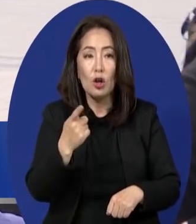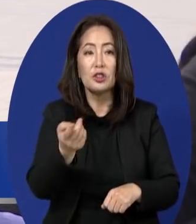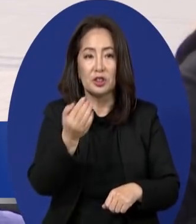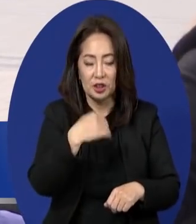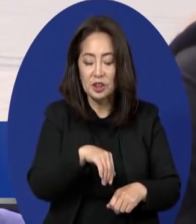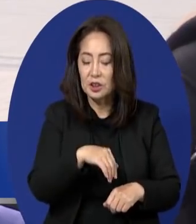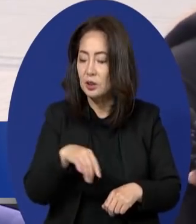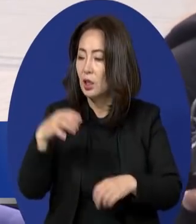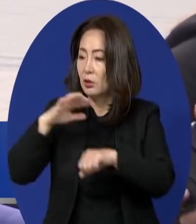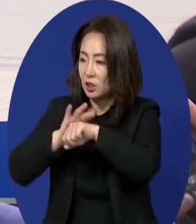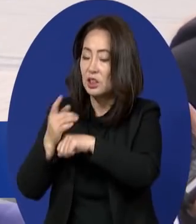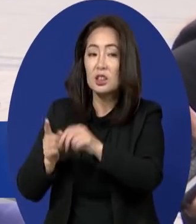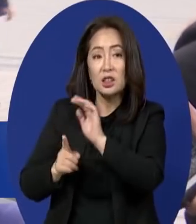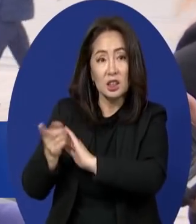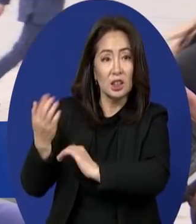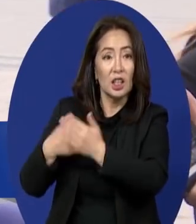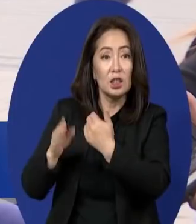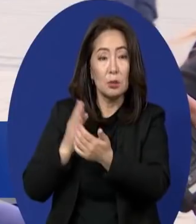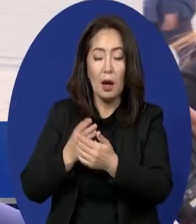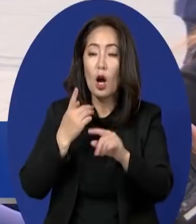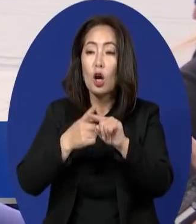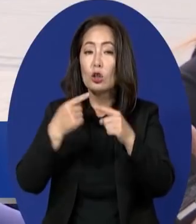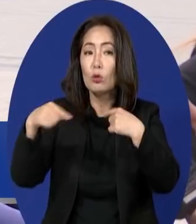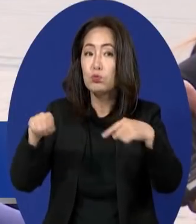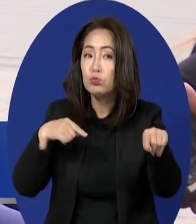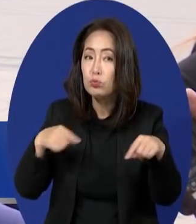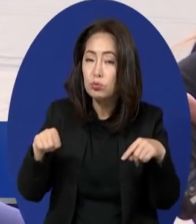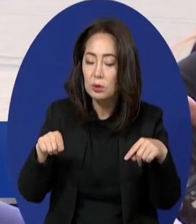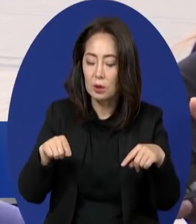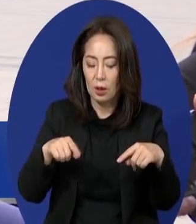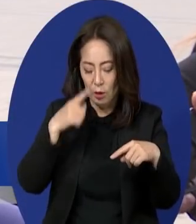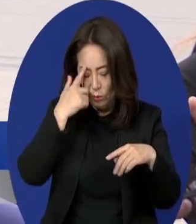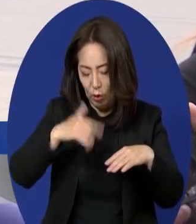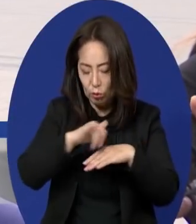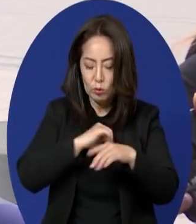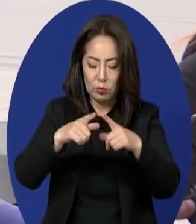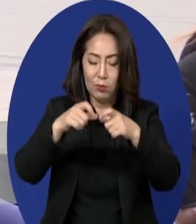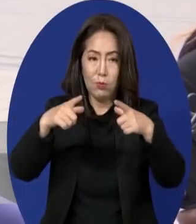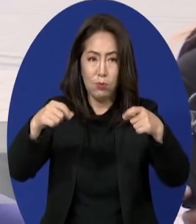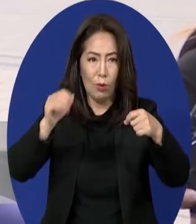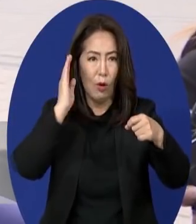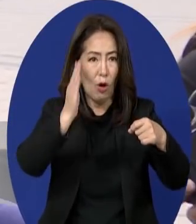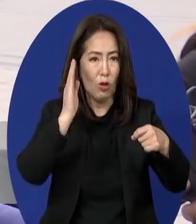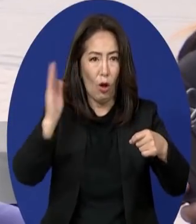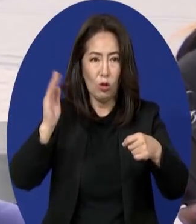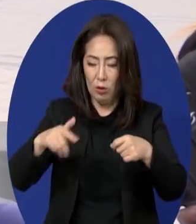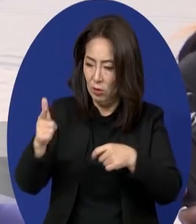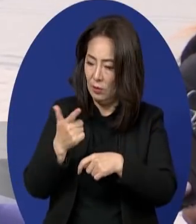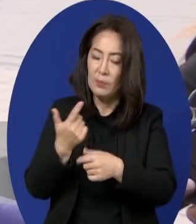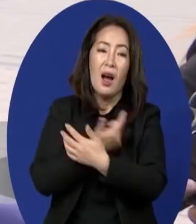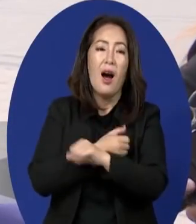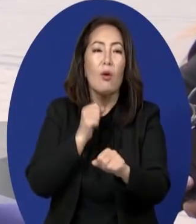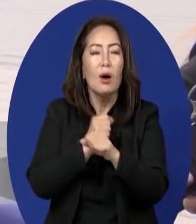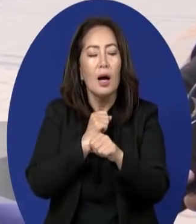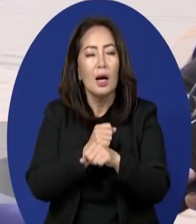нэхнээсээ орж ирсэн. Хамгийн гол нь одоо энэ хөдөө орон нутаг ялангуяа манайх шиг одоо аслагдсан аймаг орон нутгуудад аврах ажиллагааг цаг